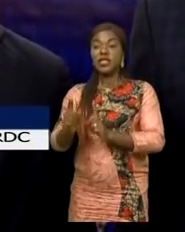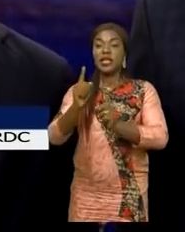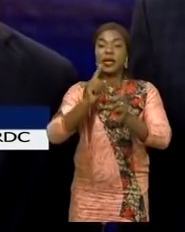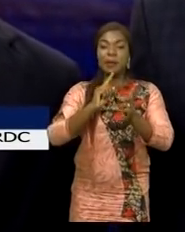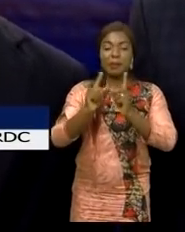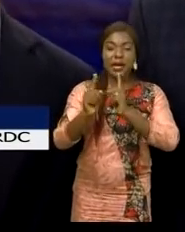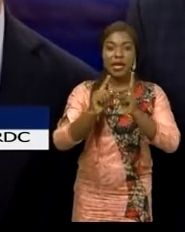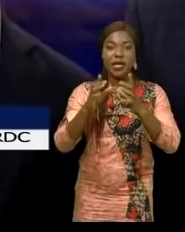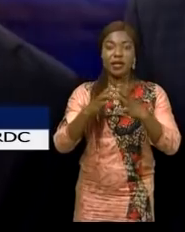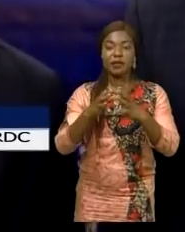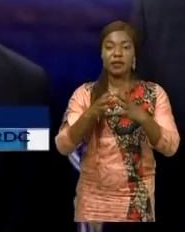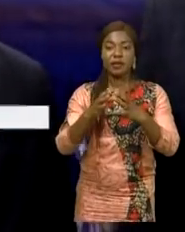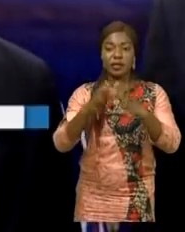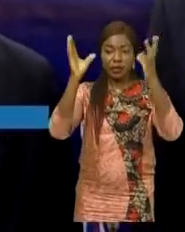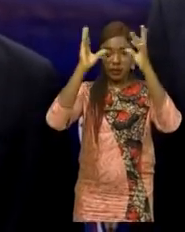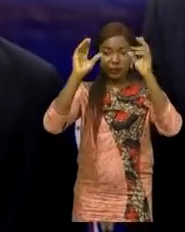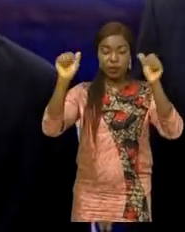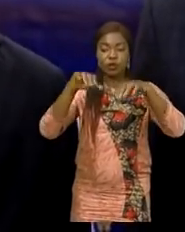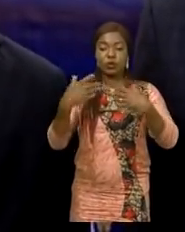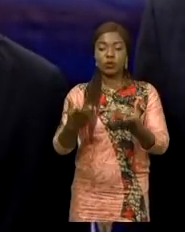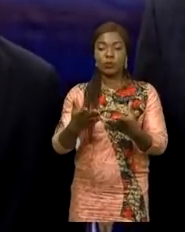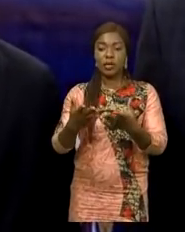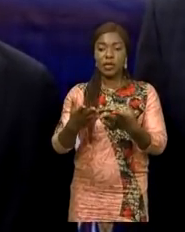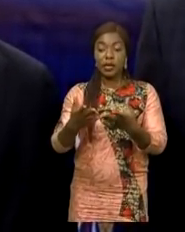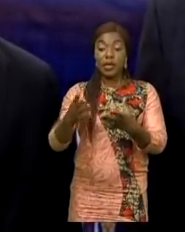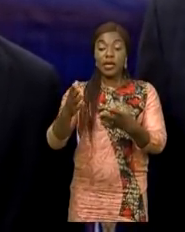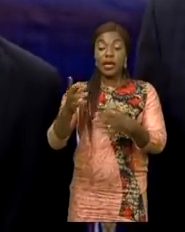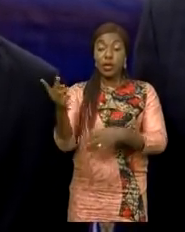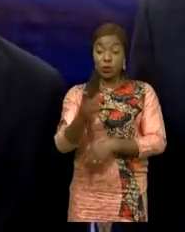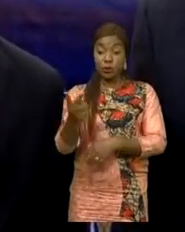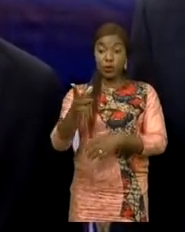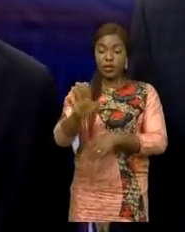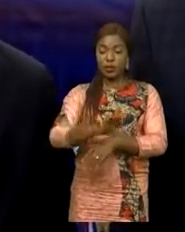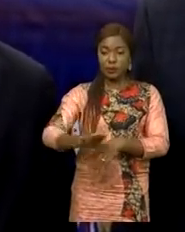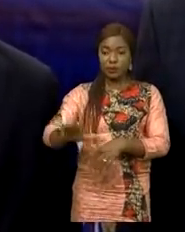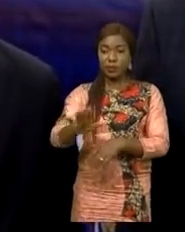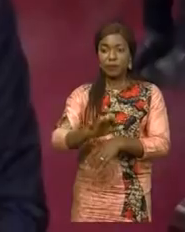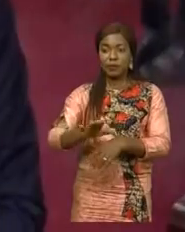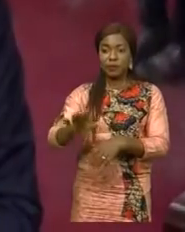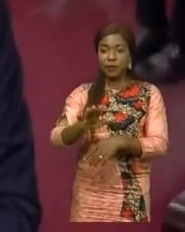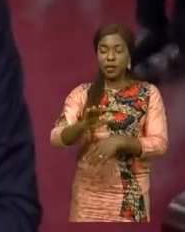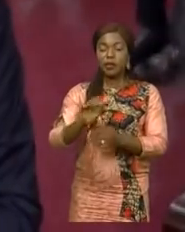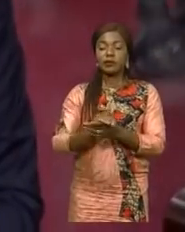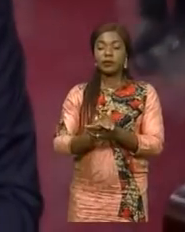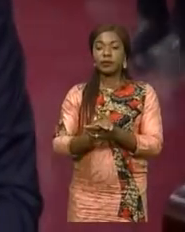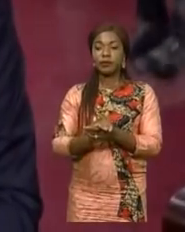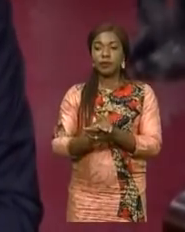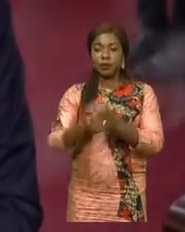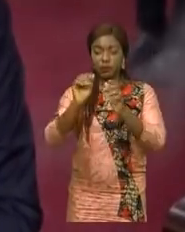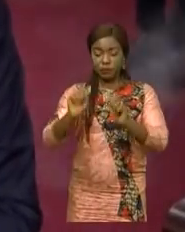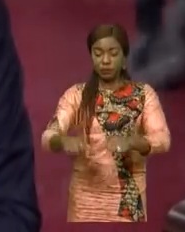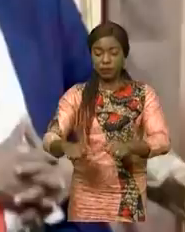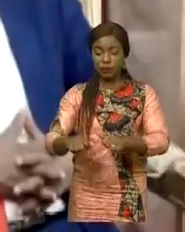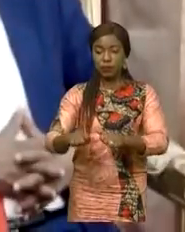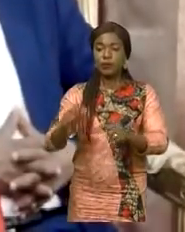comment nos deux pays comment nos deux assemblées nationales peuvent davantage travailler pour développer notre coopération qui est déjà